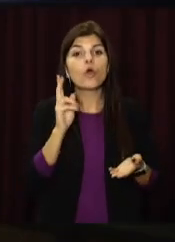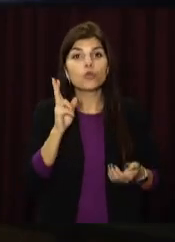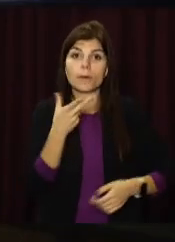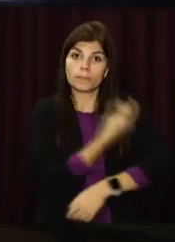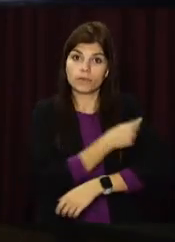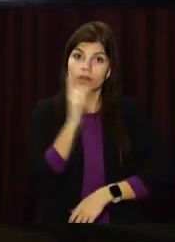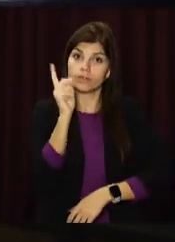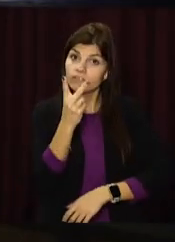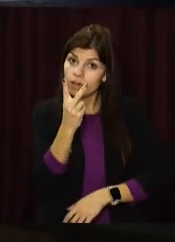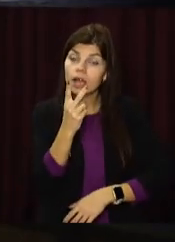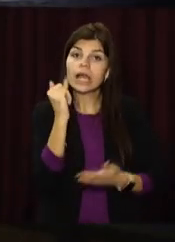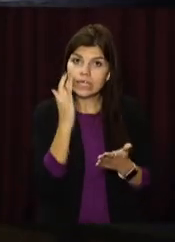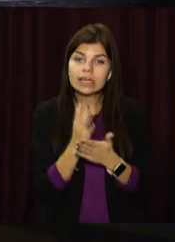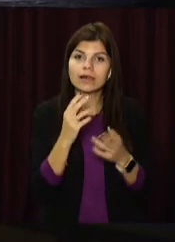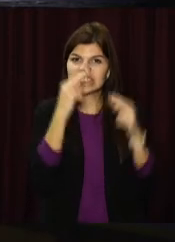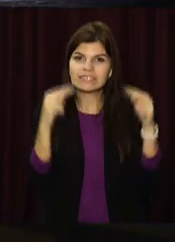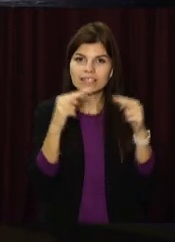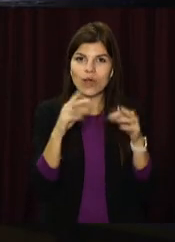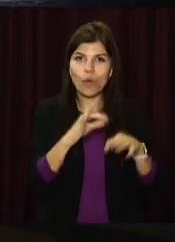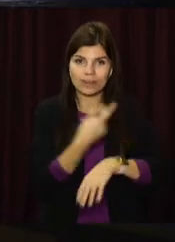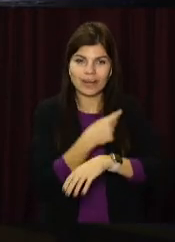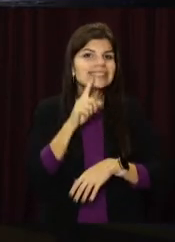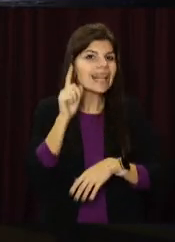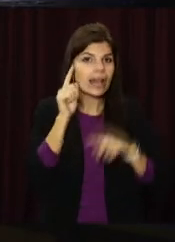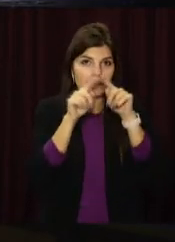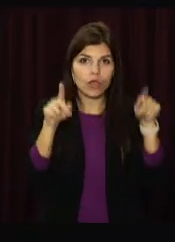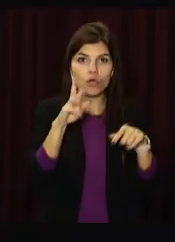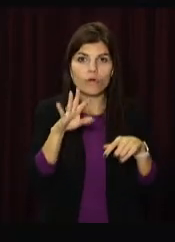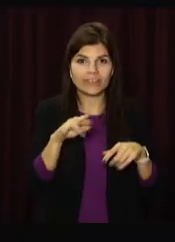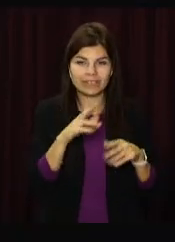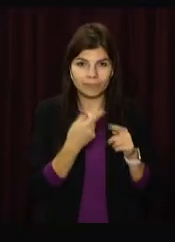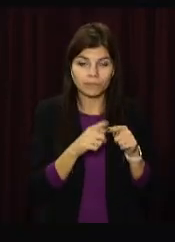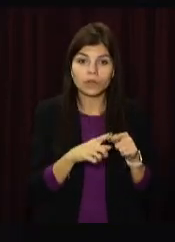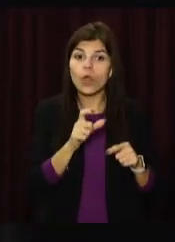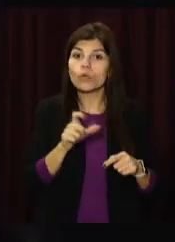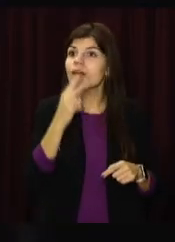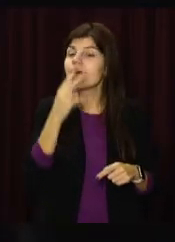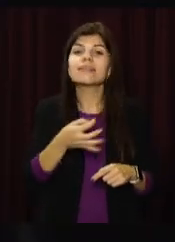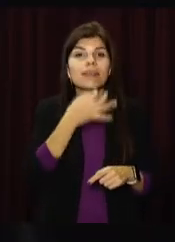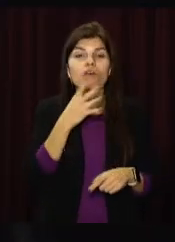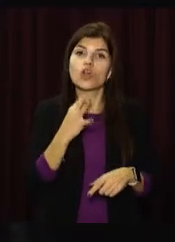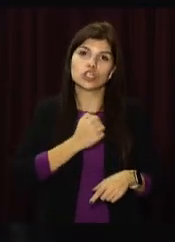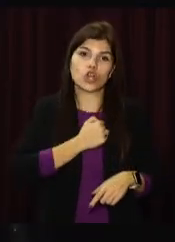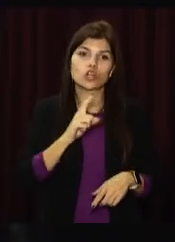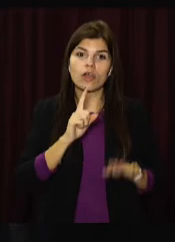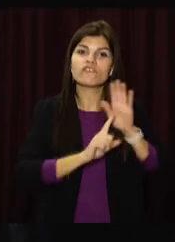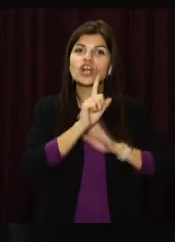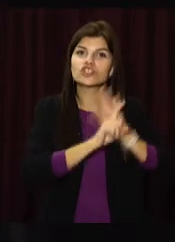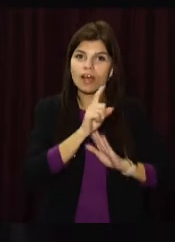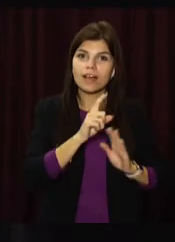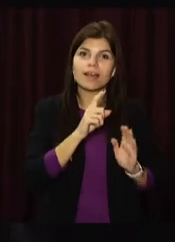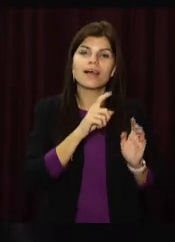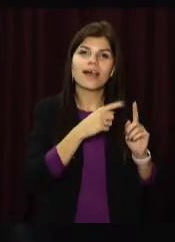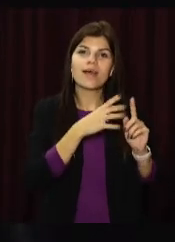та має зелений ковід-сертифікат. Бабусі від концерту в захваті, однак жаліються, що з початком карантину їм не вистачає